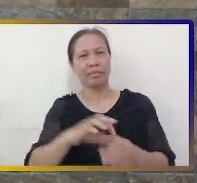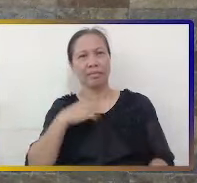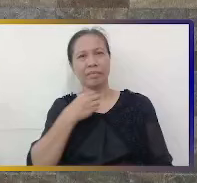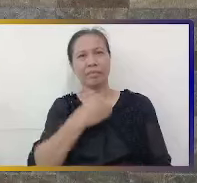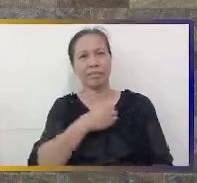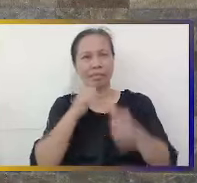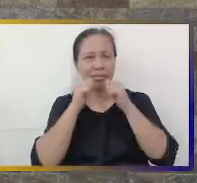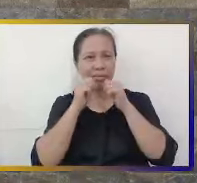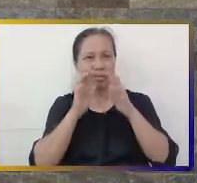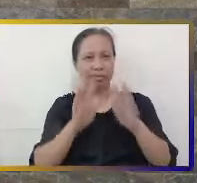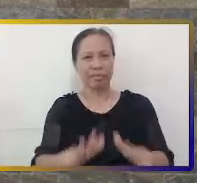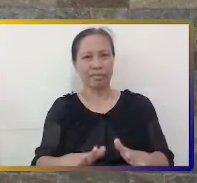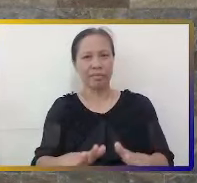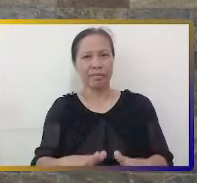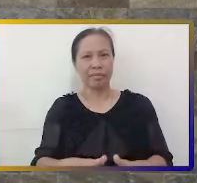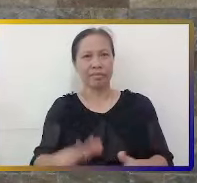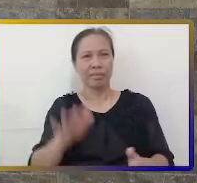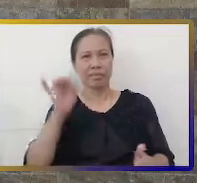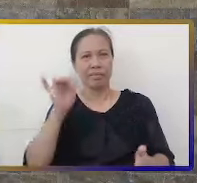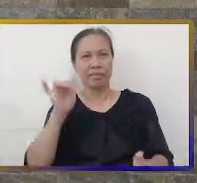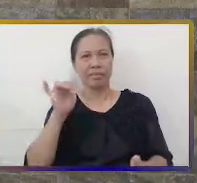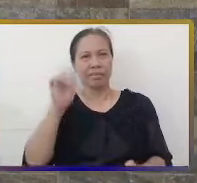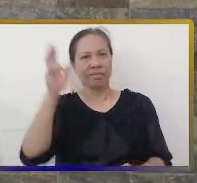pagpapala ay inose